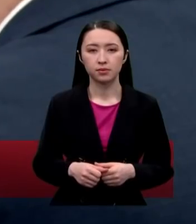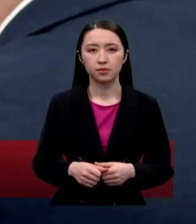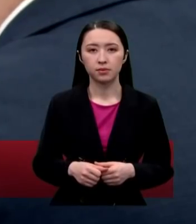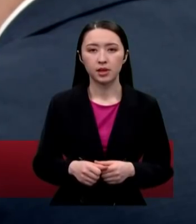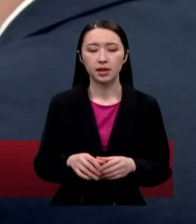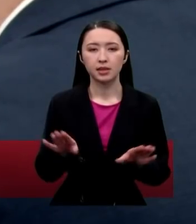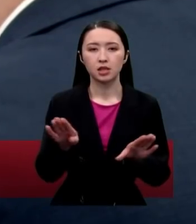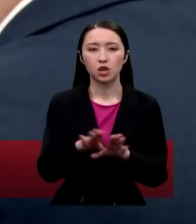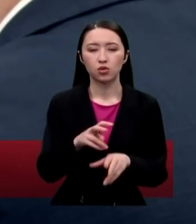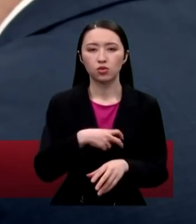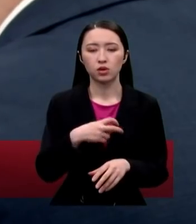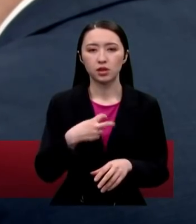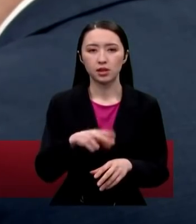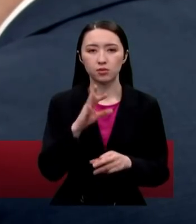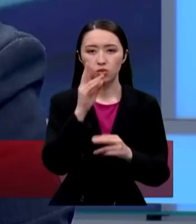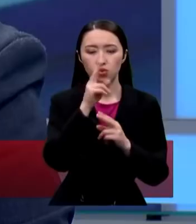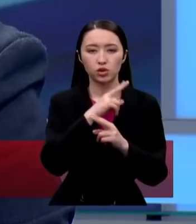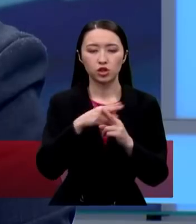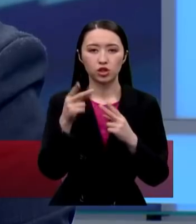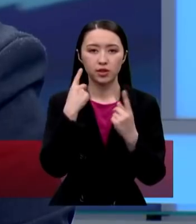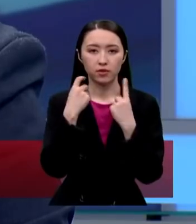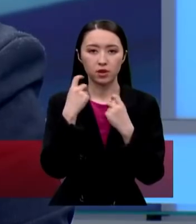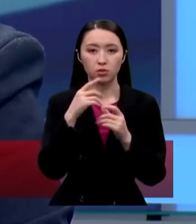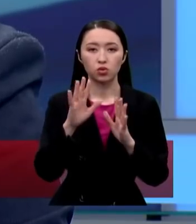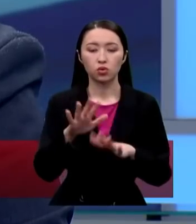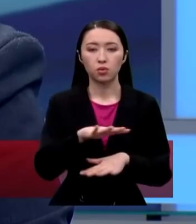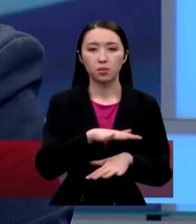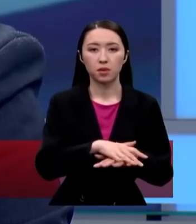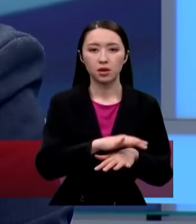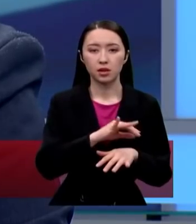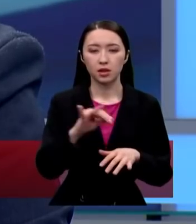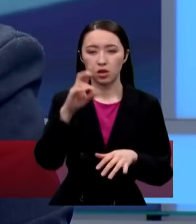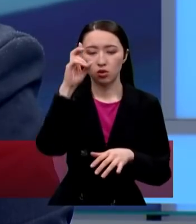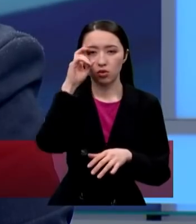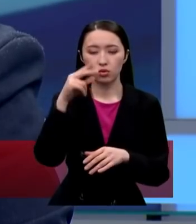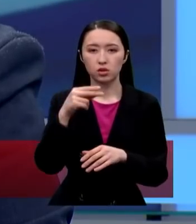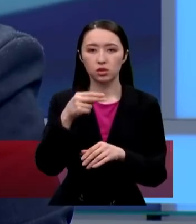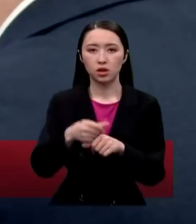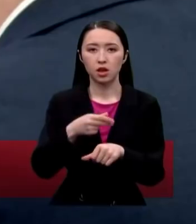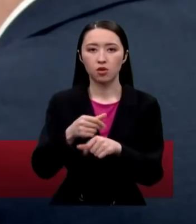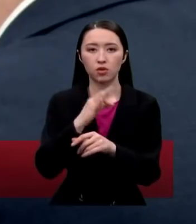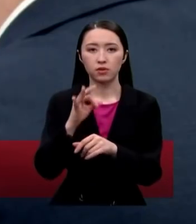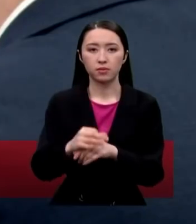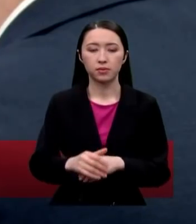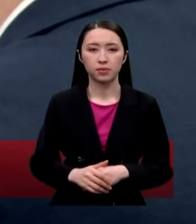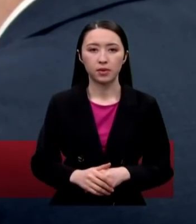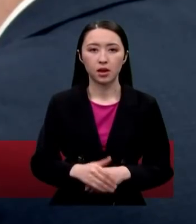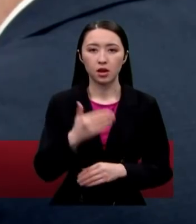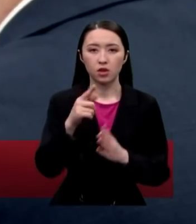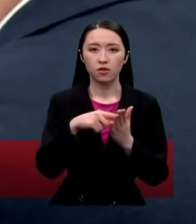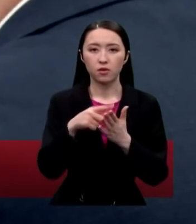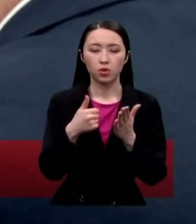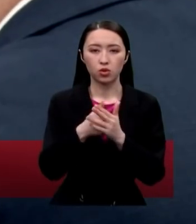закроет риски по утечке данной информации. То есть здесь будет только банк и Комитет госдоходов. Ну, то есть окончательно этот вопрос еще не